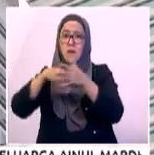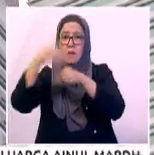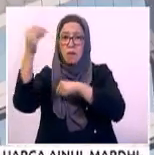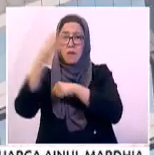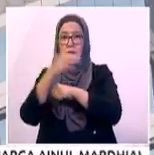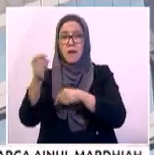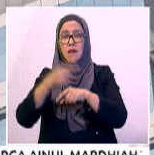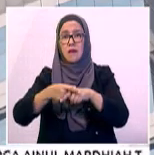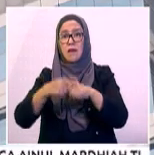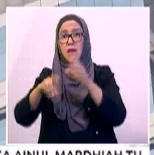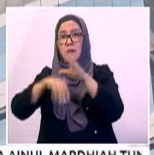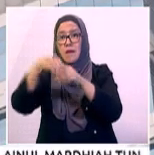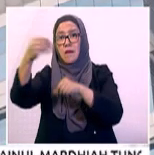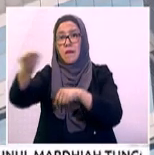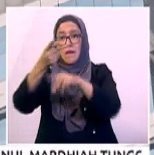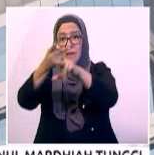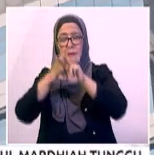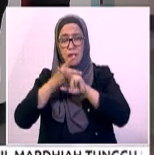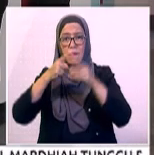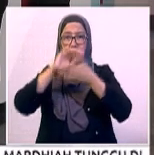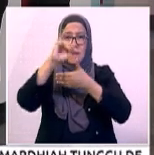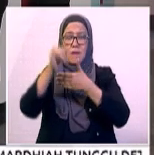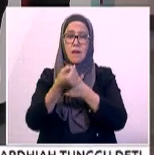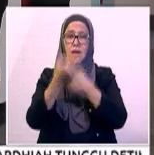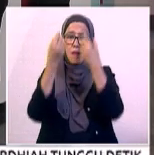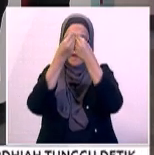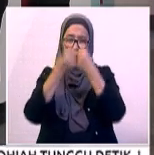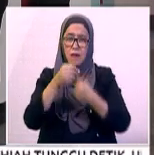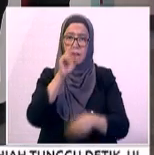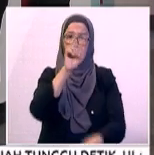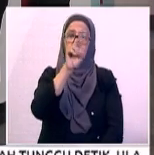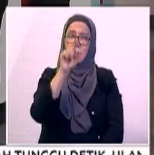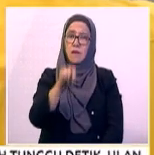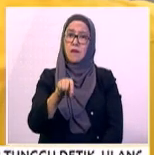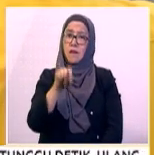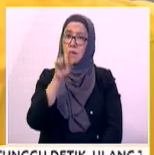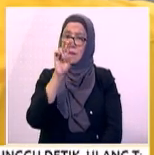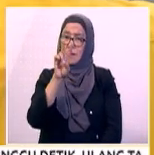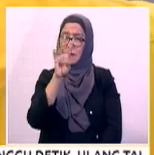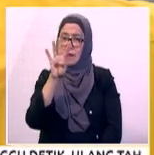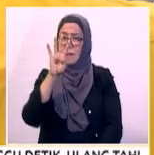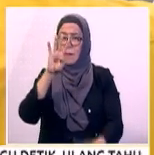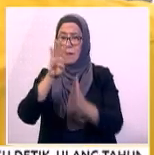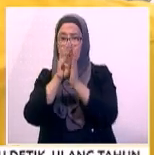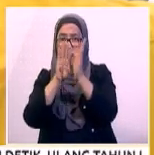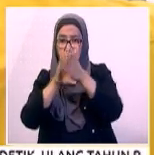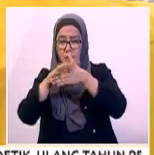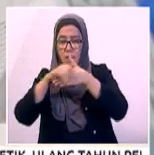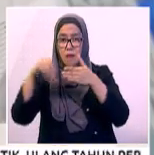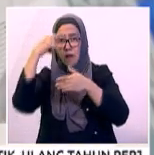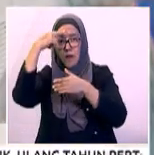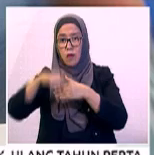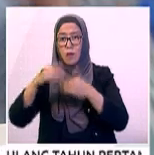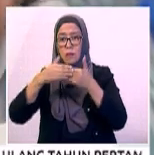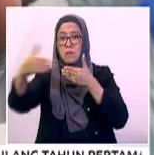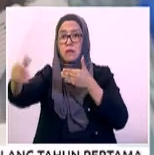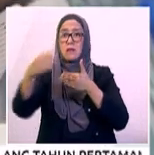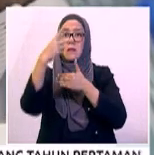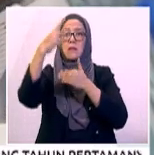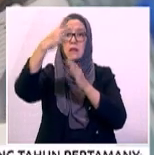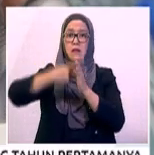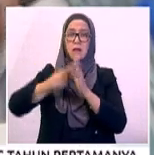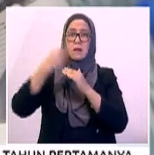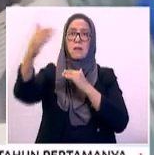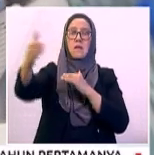pinjaman projek berjumlah $2.47 bilion untuk tempoh 12 bulan akan datang. Satu-satunya